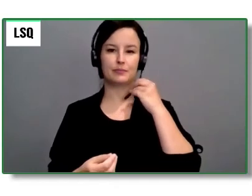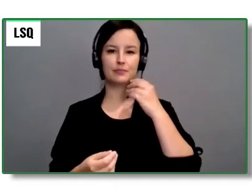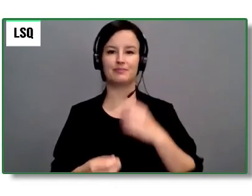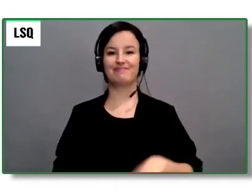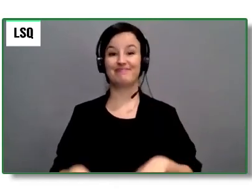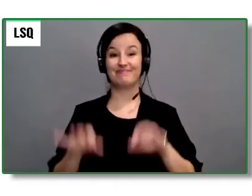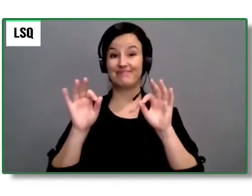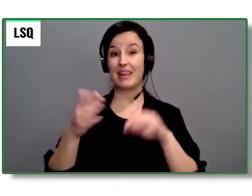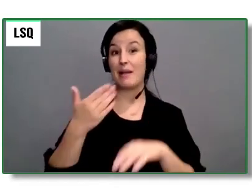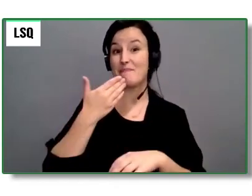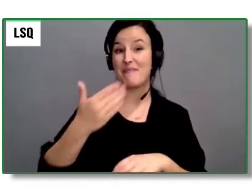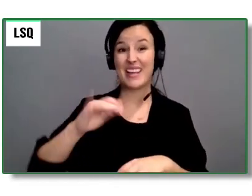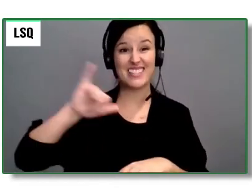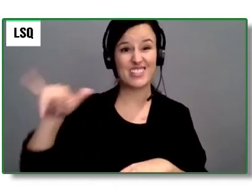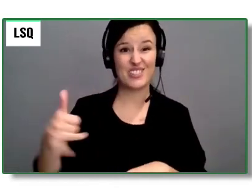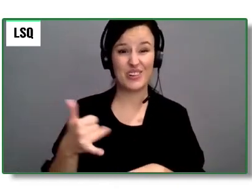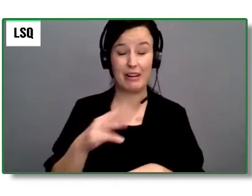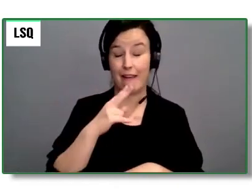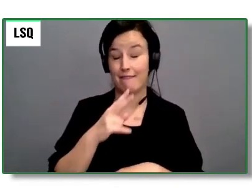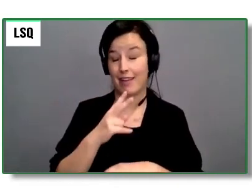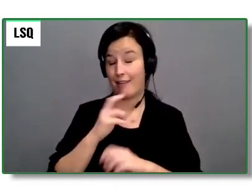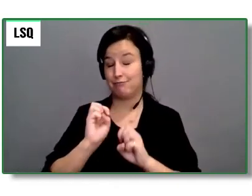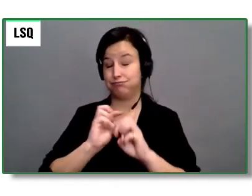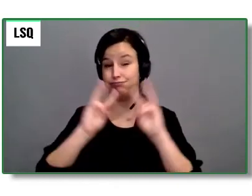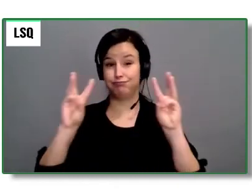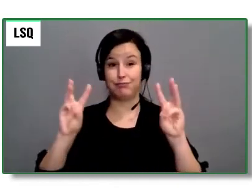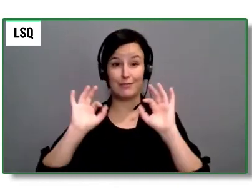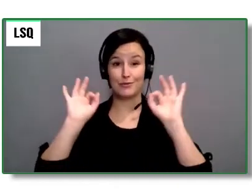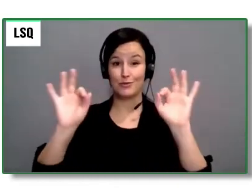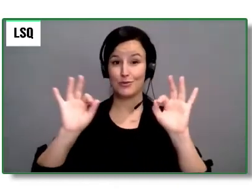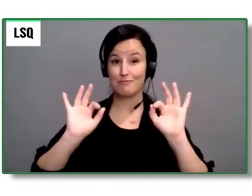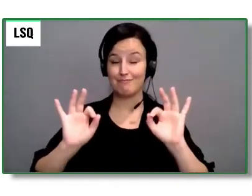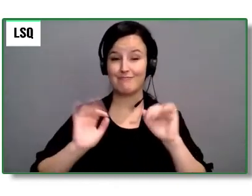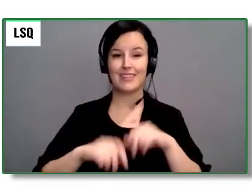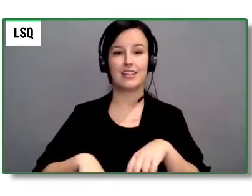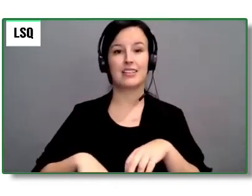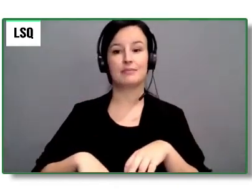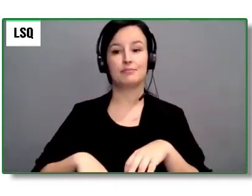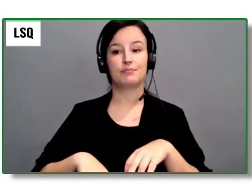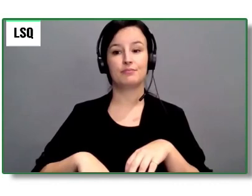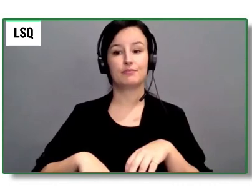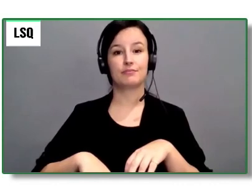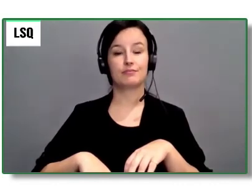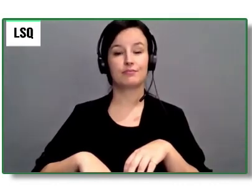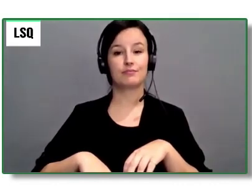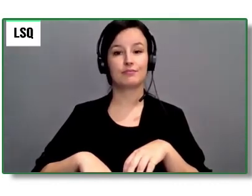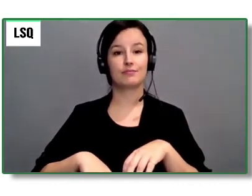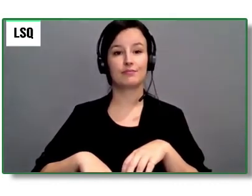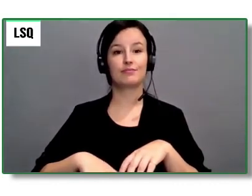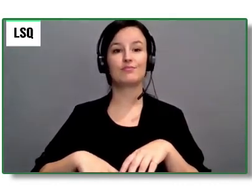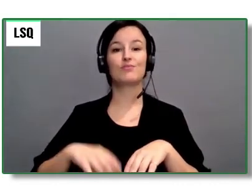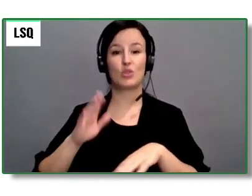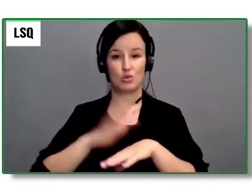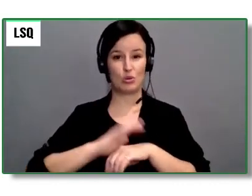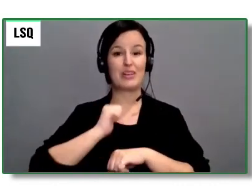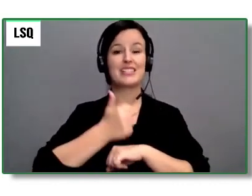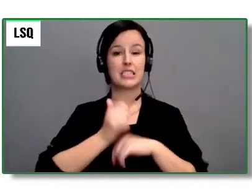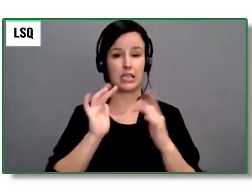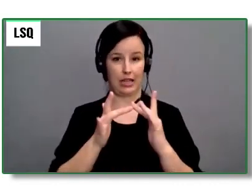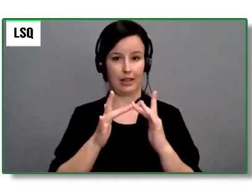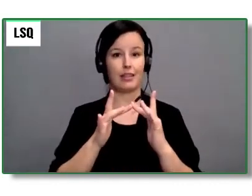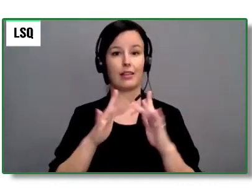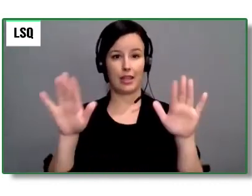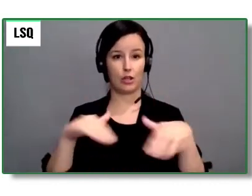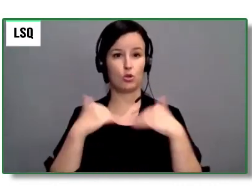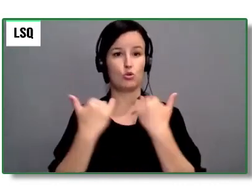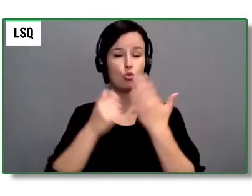Merci, Julie. C'était fantastique. Nous allons afficher sur notre site web les documents